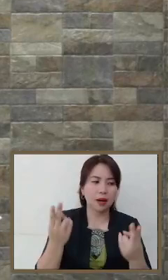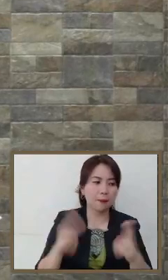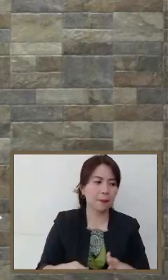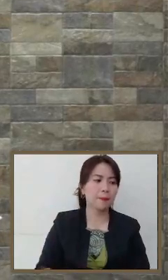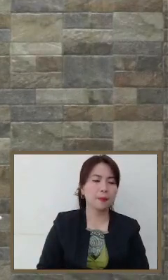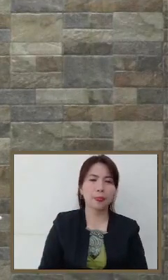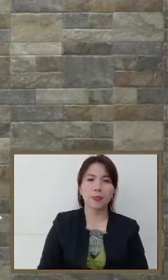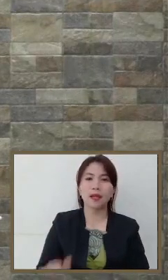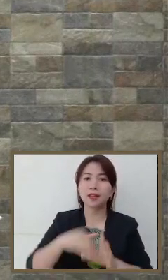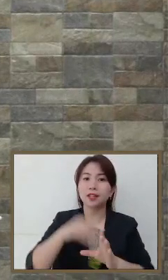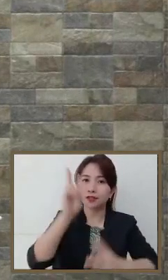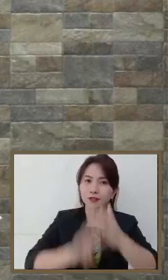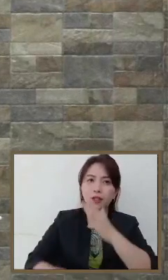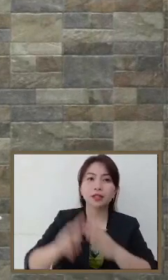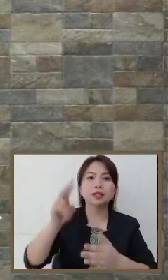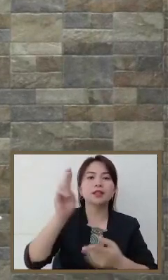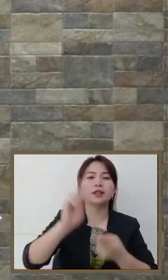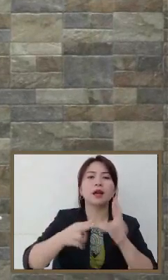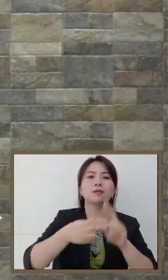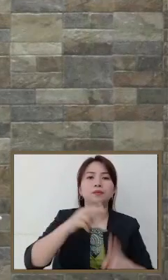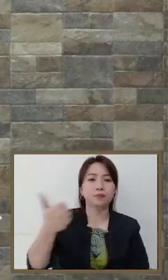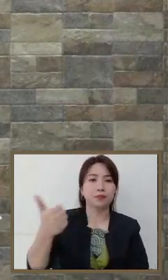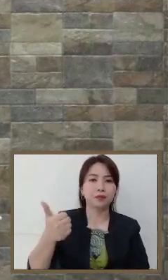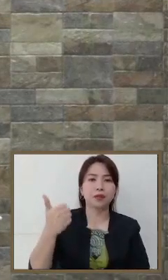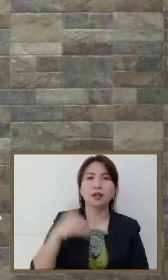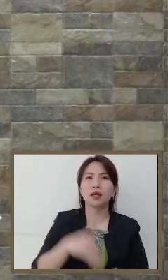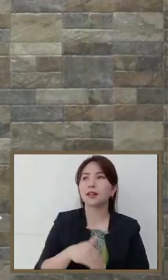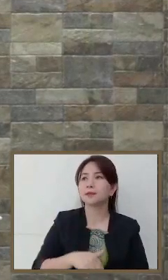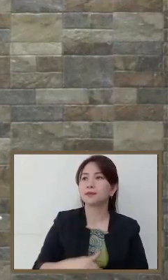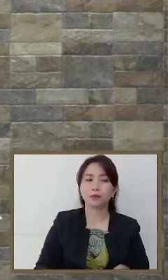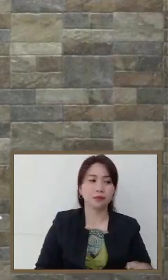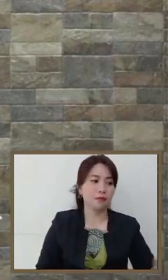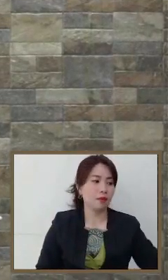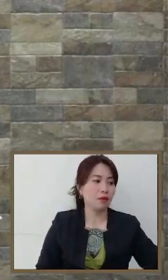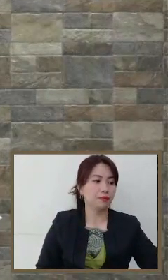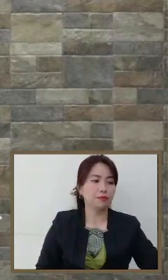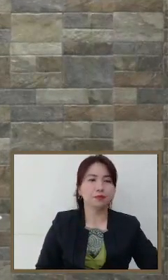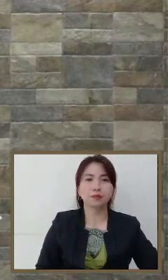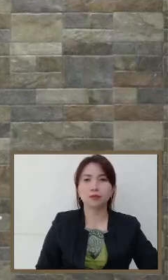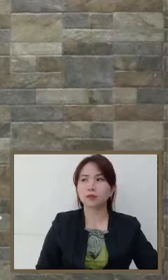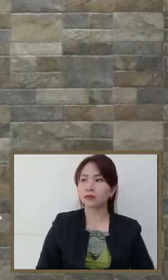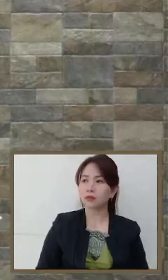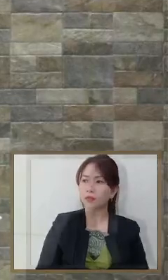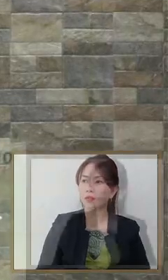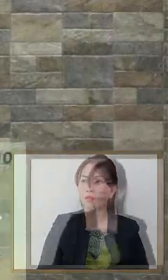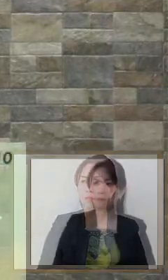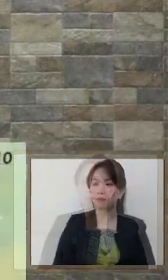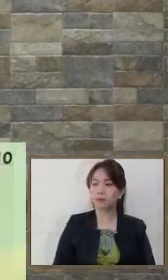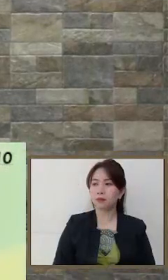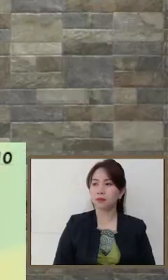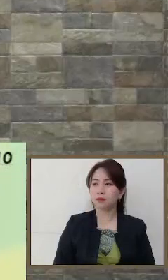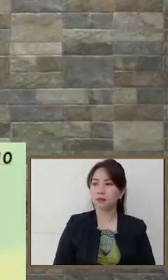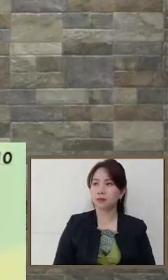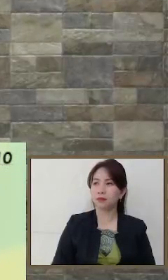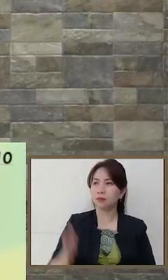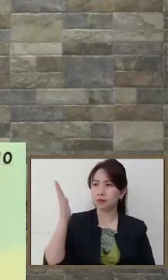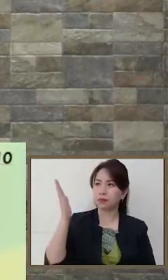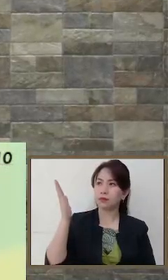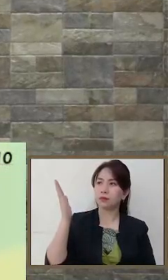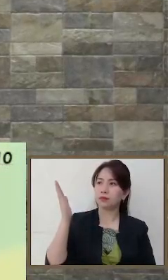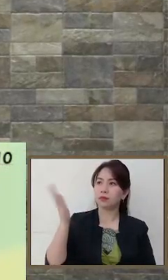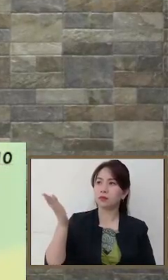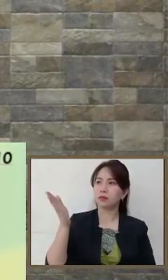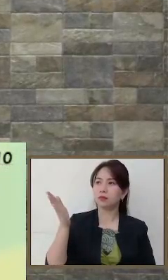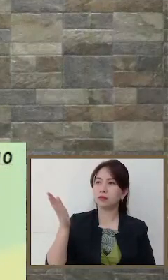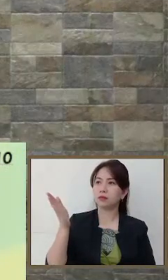number 10 and It came to pass as she as she spake to Joseph day by day that the He can not